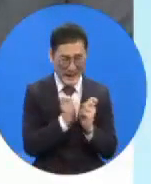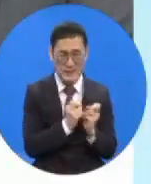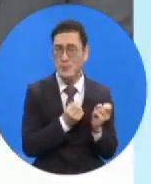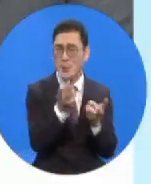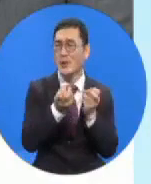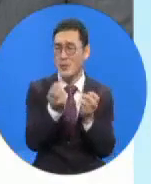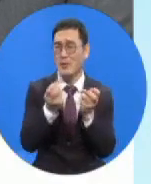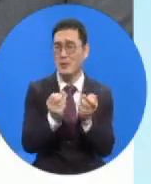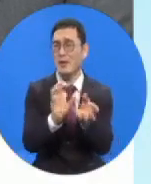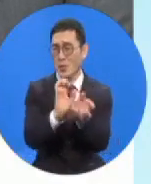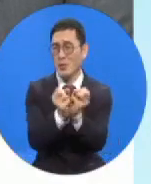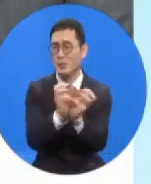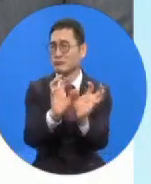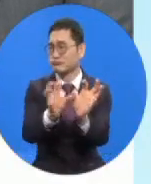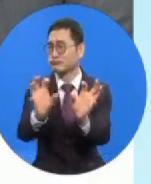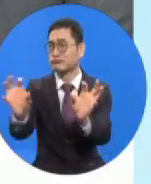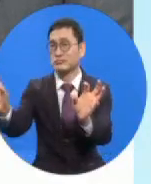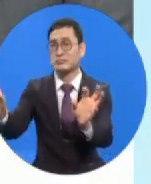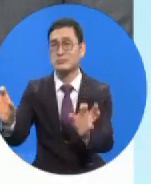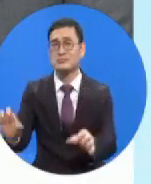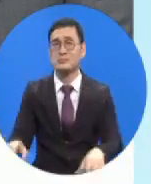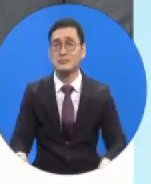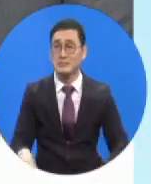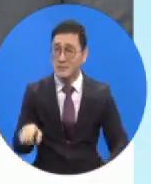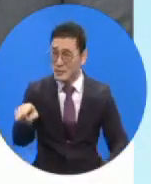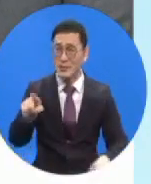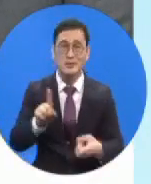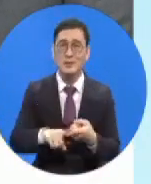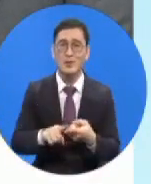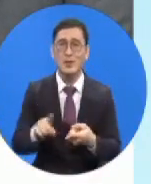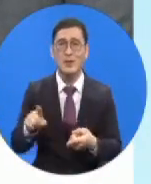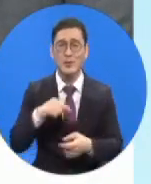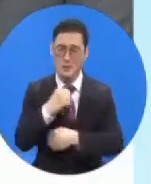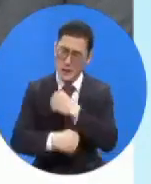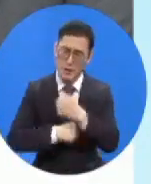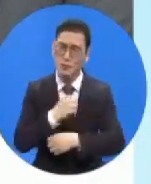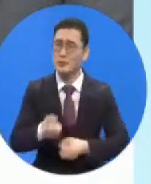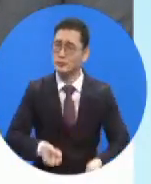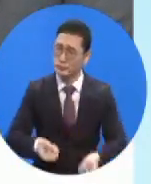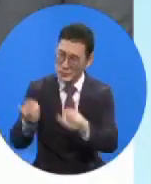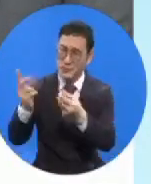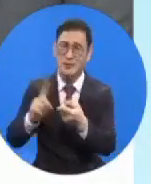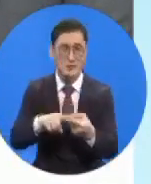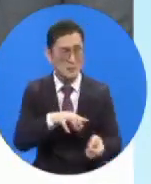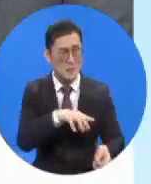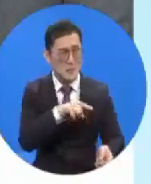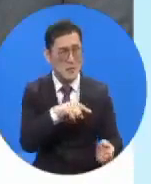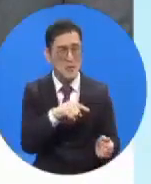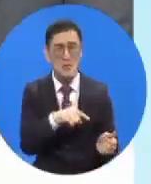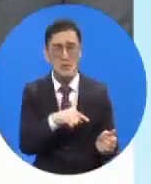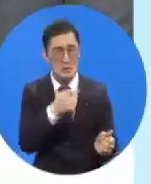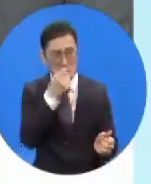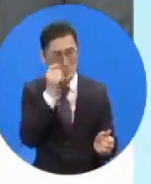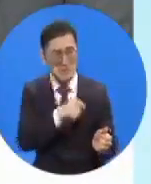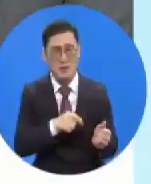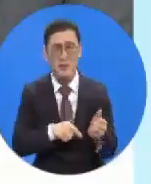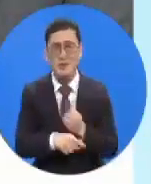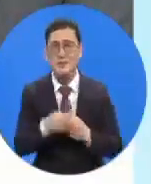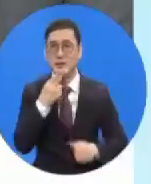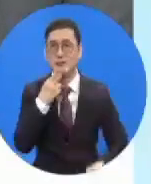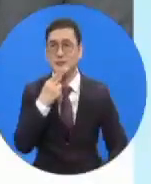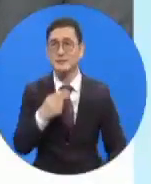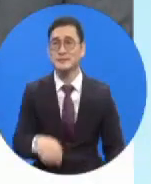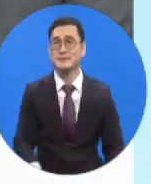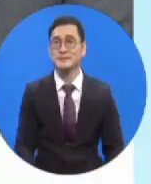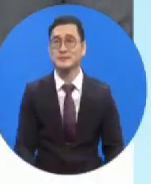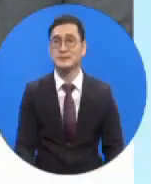거잖아요. 단체든 개인이든 보냈으니까 그 보낸 것 자체는 저는 뭐 그건 자유니까 그거 가지고 문제를 삼은 건 아니라고 보고 이제 수청구에서 그런 얘기는 했더라고요. 저게